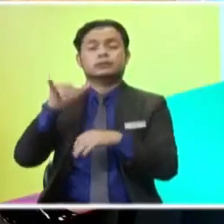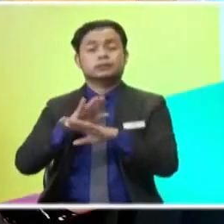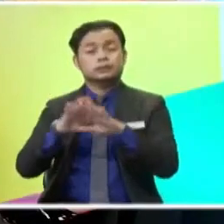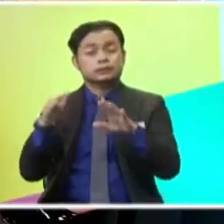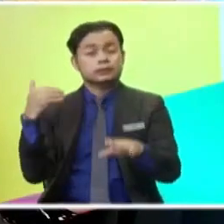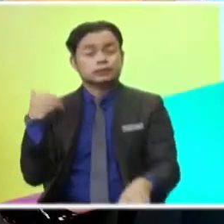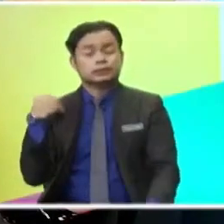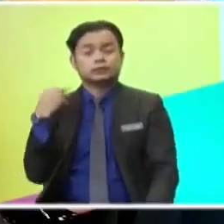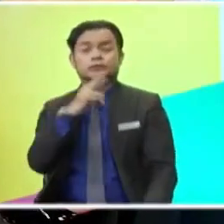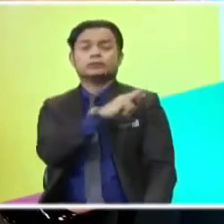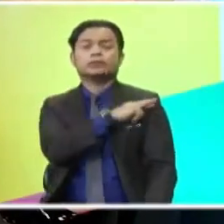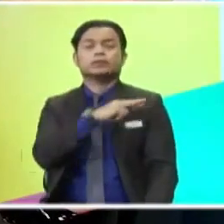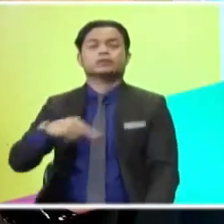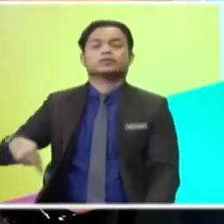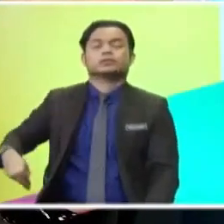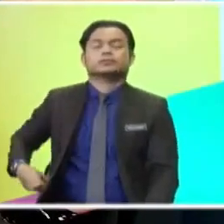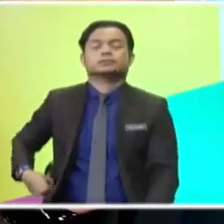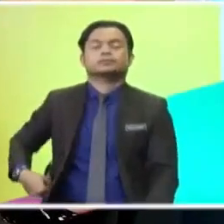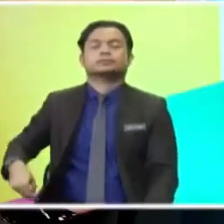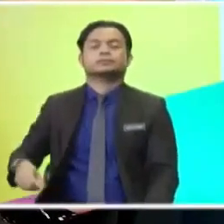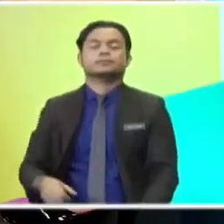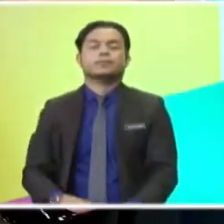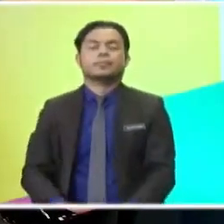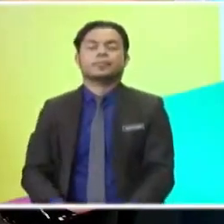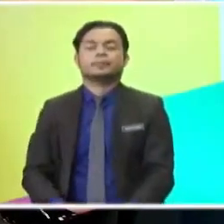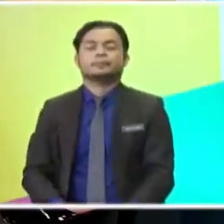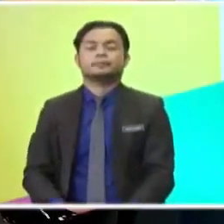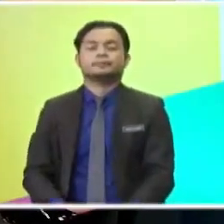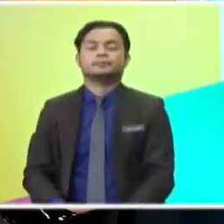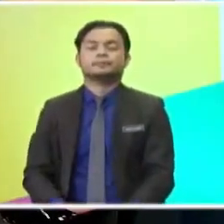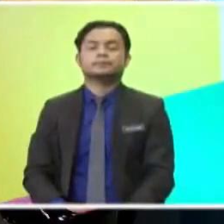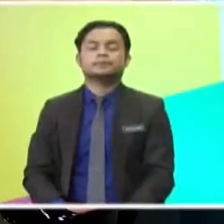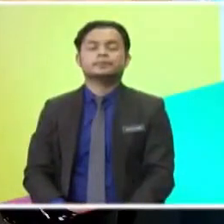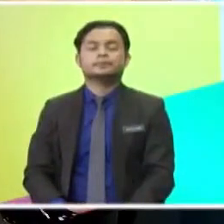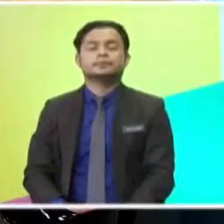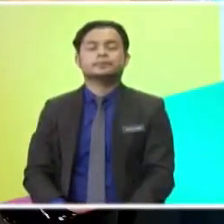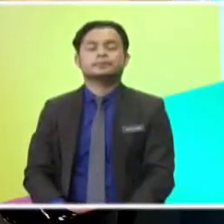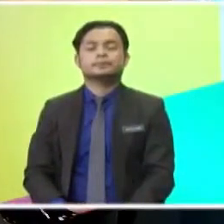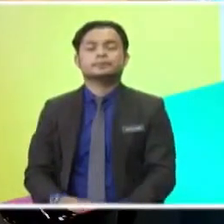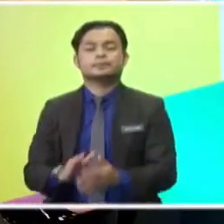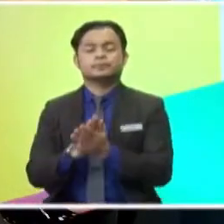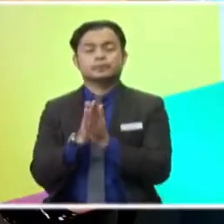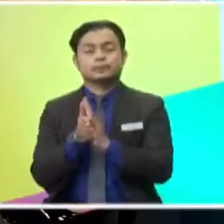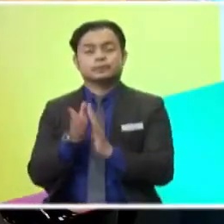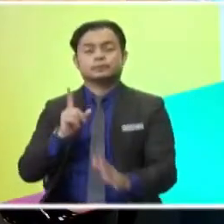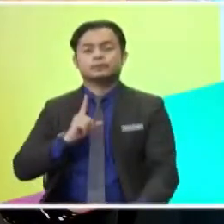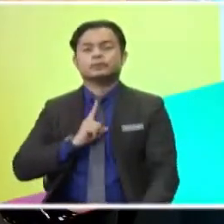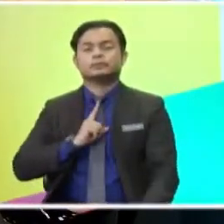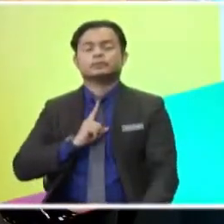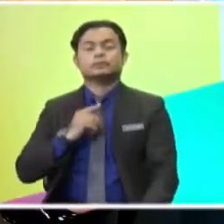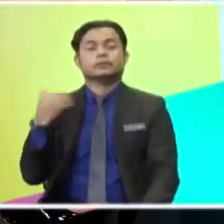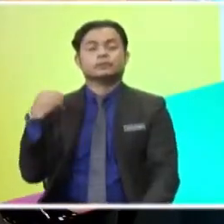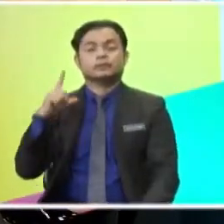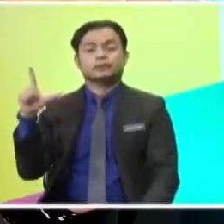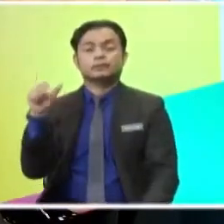Pulau Pinang, Melaka, Sarawak dan Sabah. Okey, jadi ketua agama Islamnya adalah Yang di-Pertuan Agong.